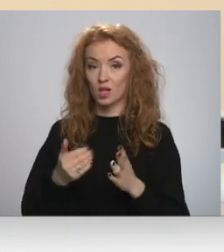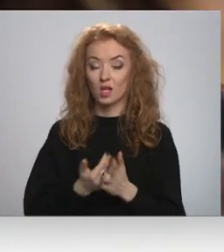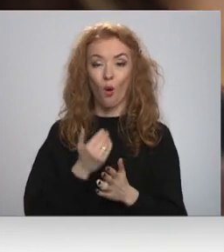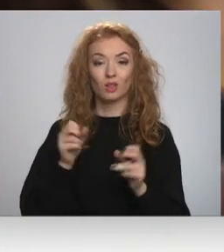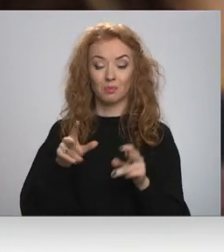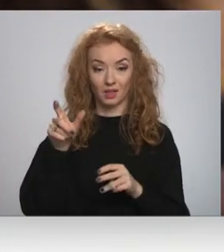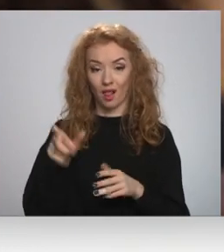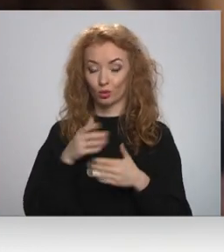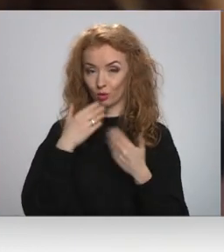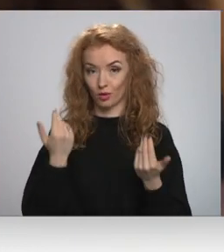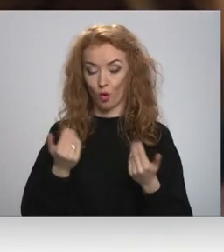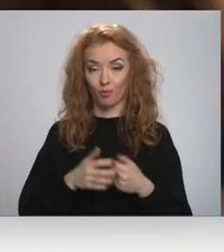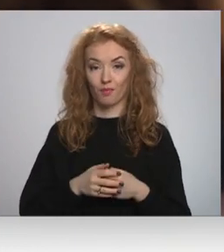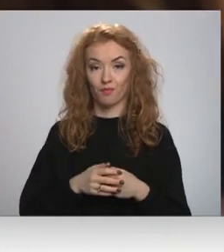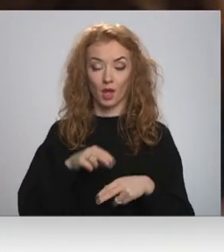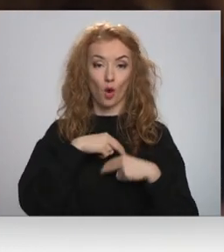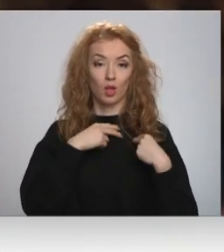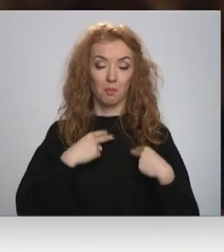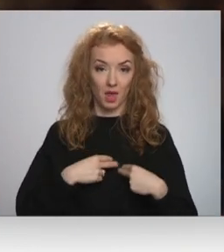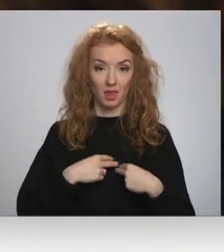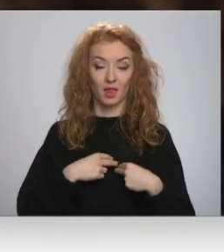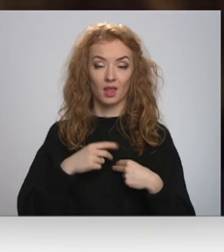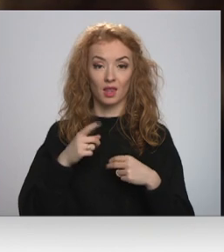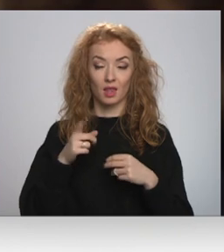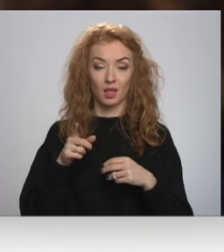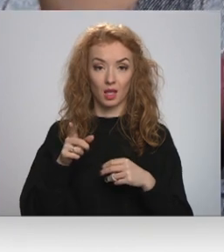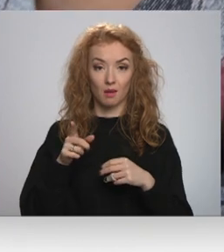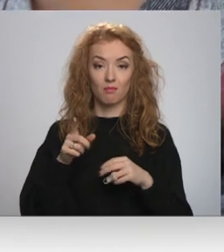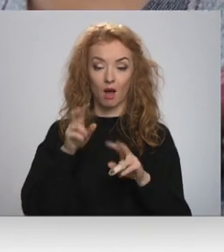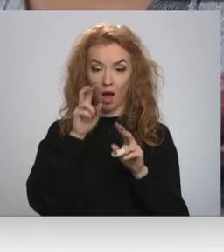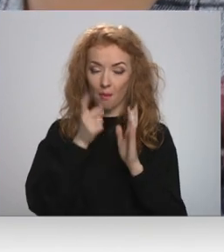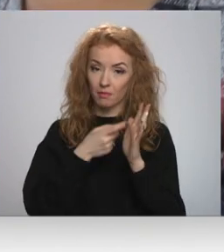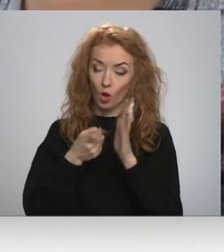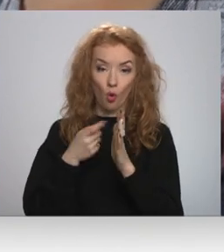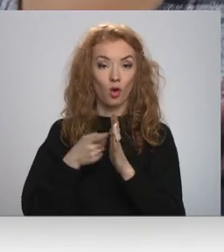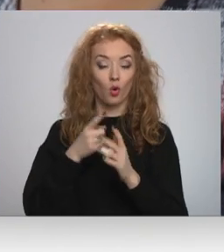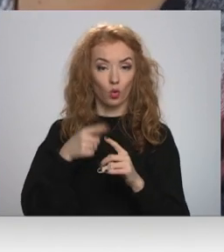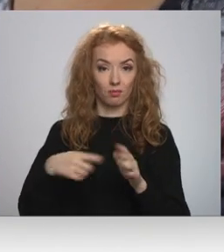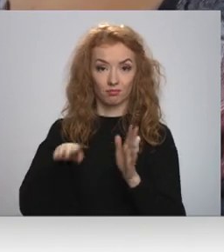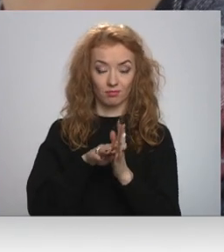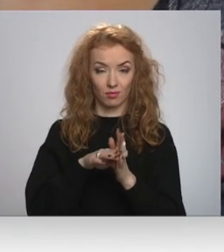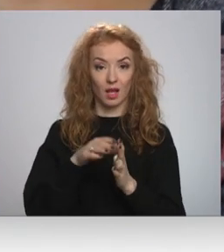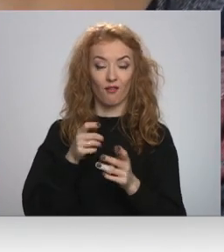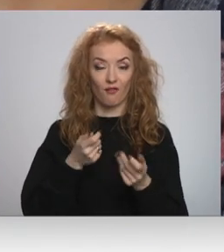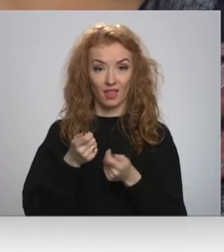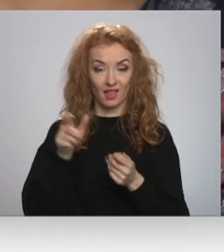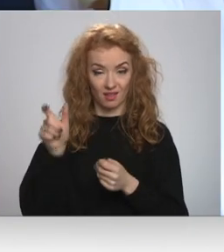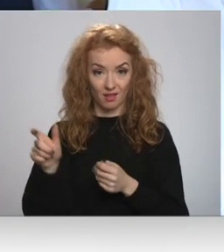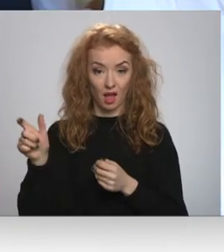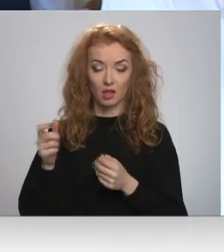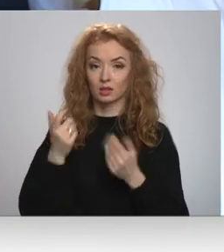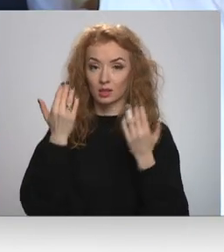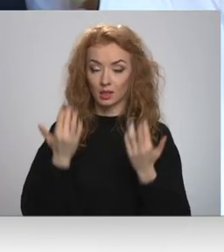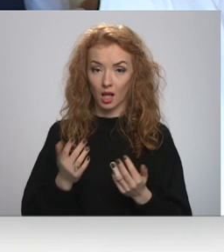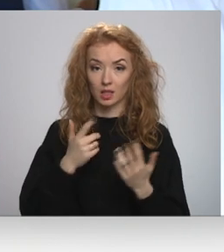nav. Pēc arotbiedrības veiktās izglītības iestāžu direktora aptaujas novembra vidū, kurā piedalījās puse un iestāžu vadītājiem, secināts, ka aktuāls